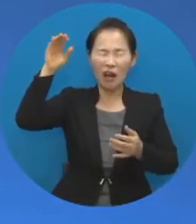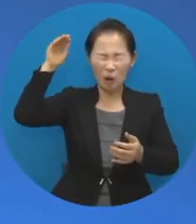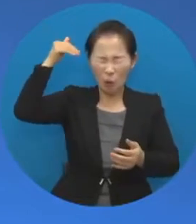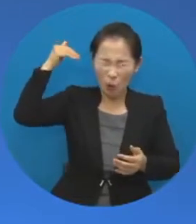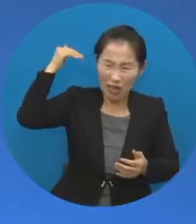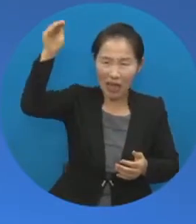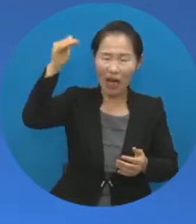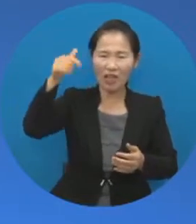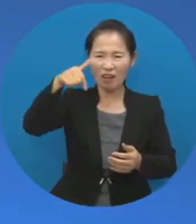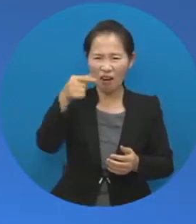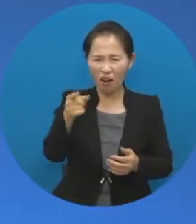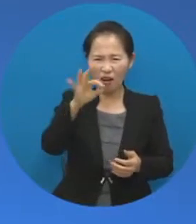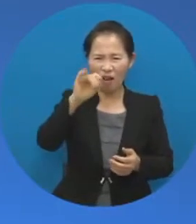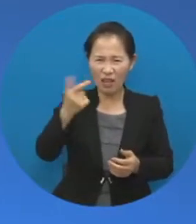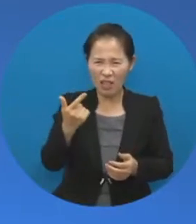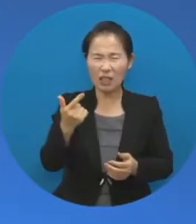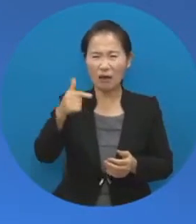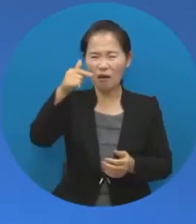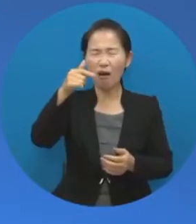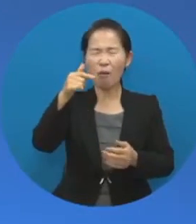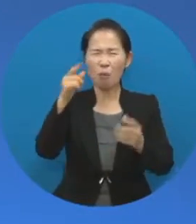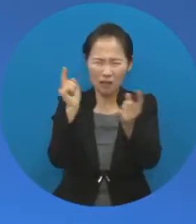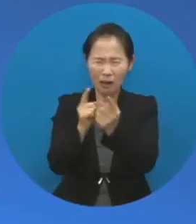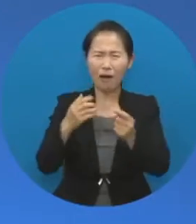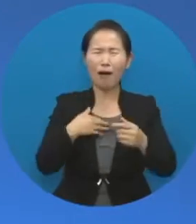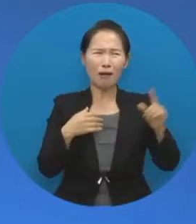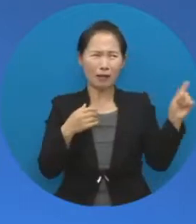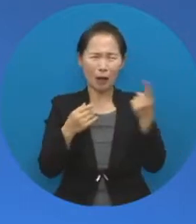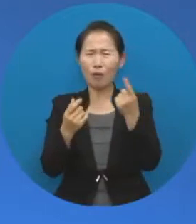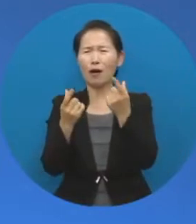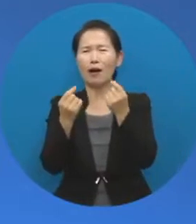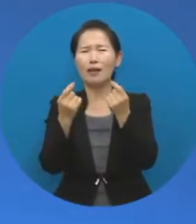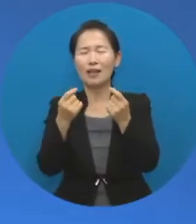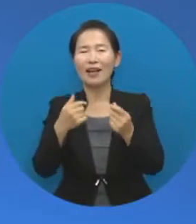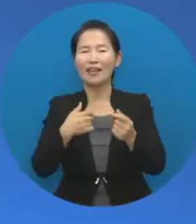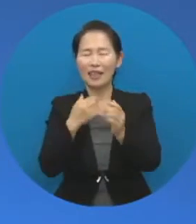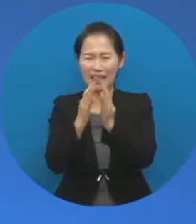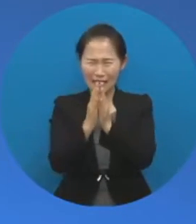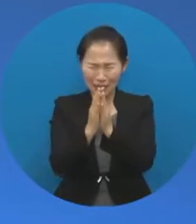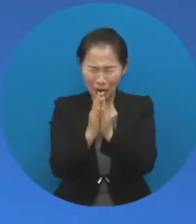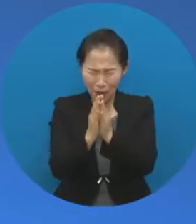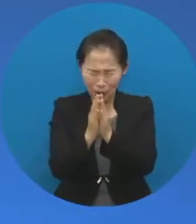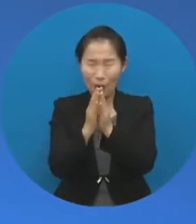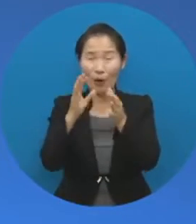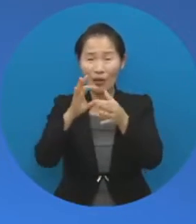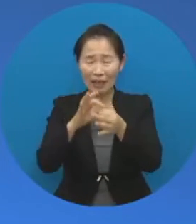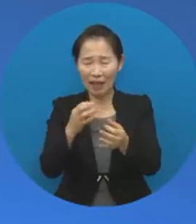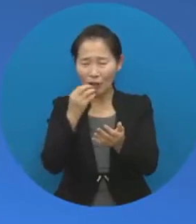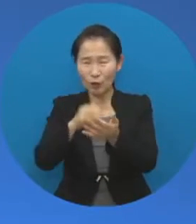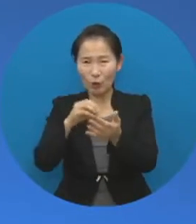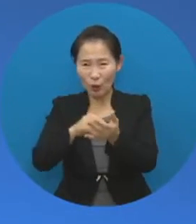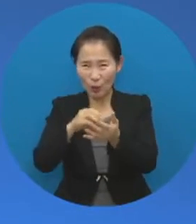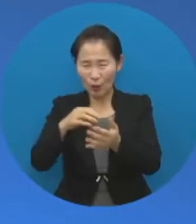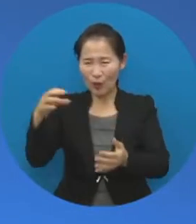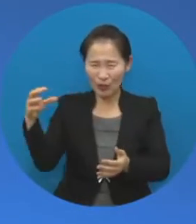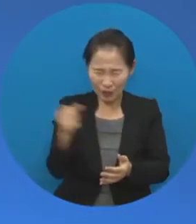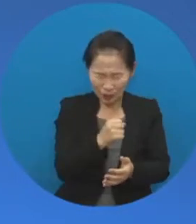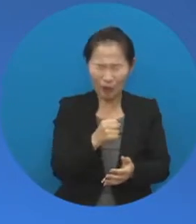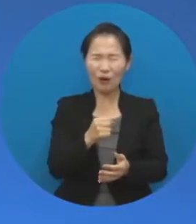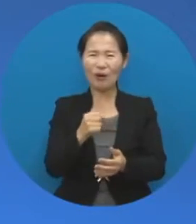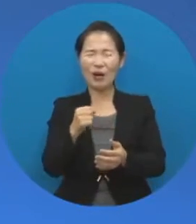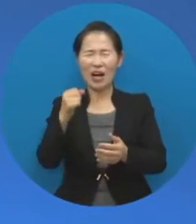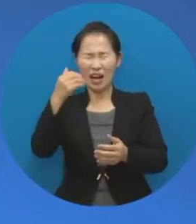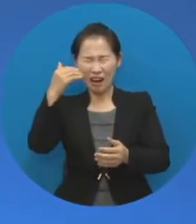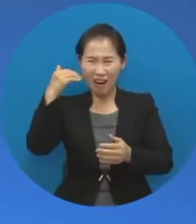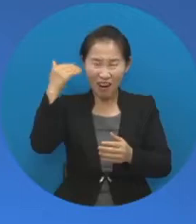하나님 저는 다윗인데 하나님 제가 기도의 물맷돌로 골리앗을 쓰러뜨릴 수 있게 해주세요. 진짜 화장실에서 그렇게 간절하게